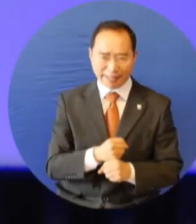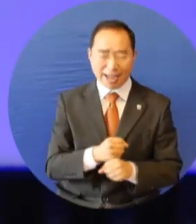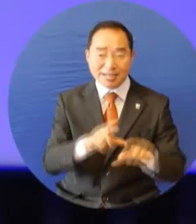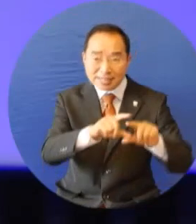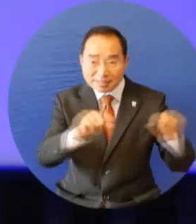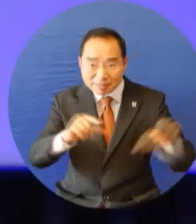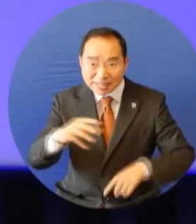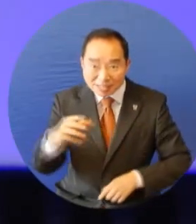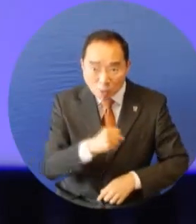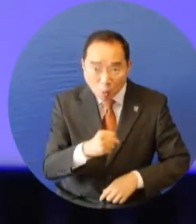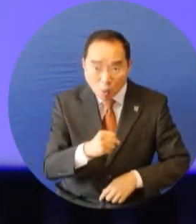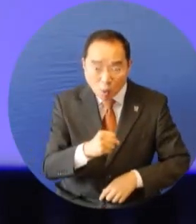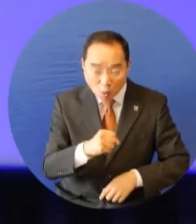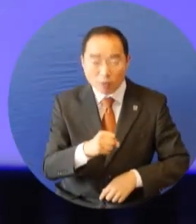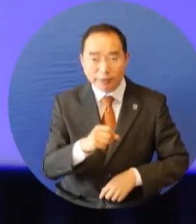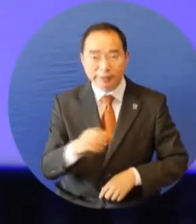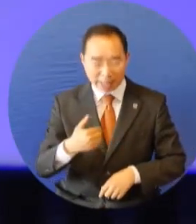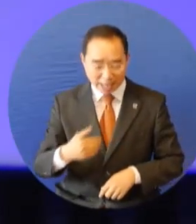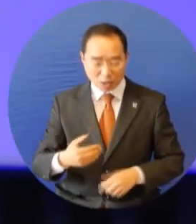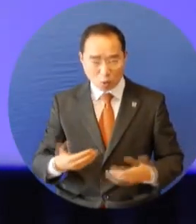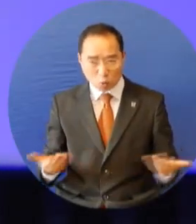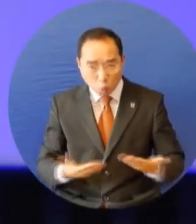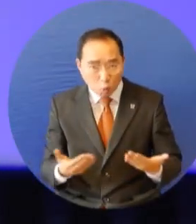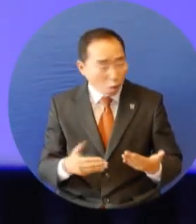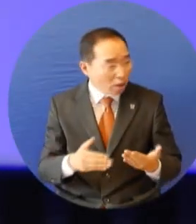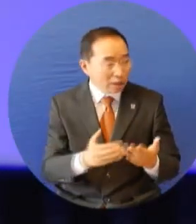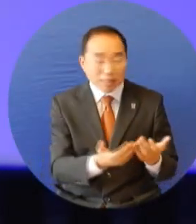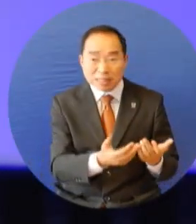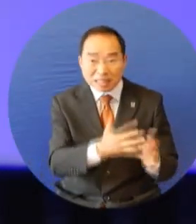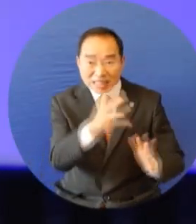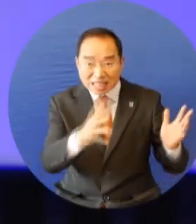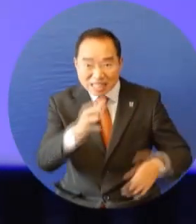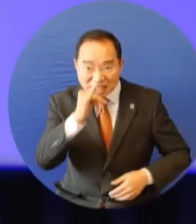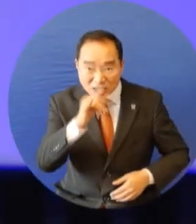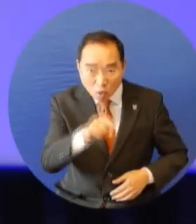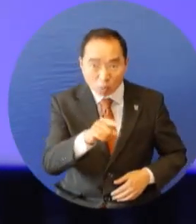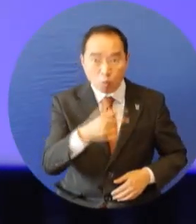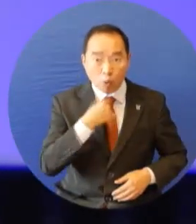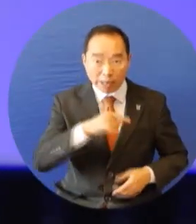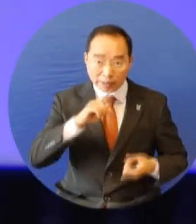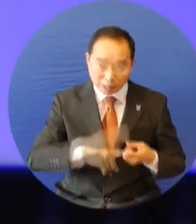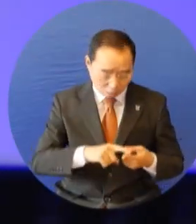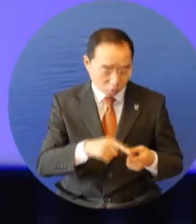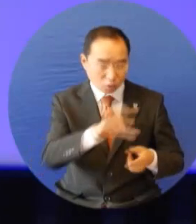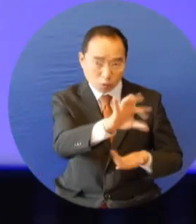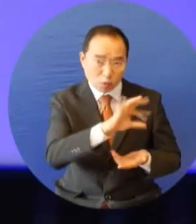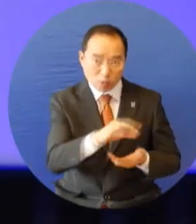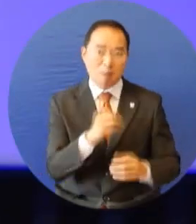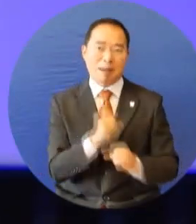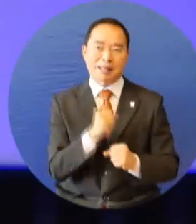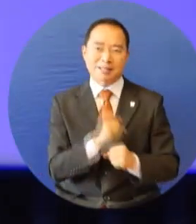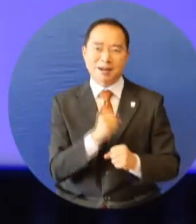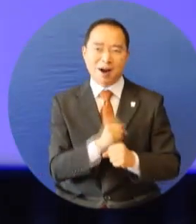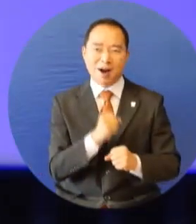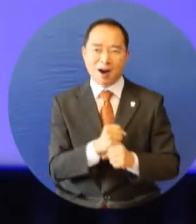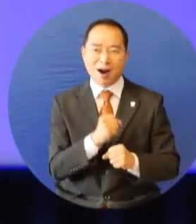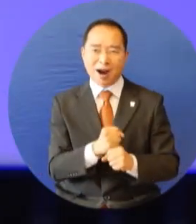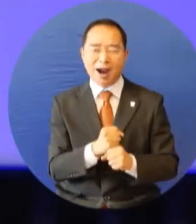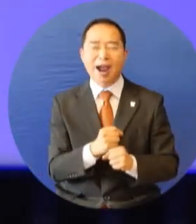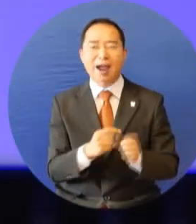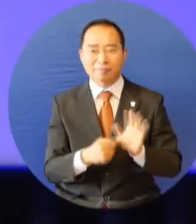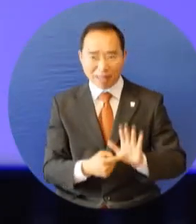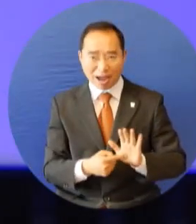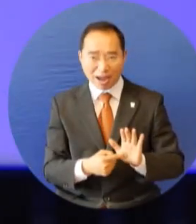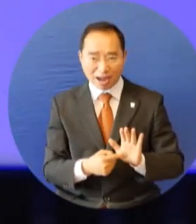이번 인생의 음식으로 그래야 되겠다 하는 거냐. 이 음식이라는 내 노동을 통해서 자연에 있는 것을 그대로